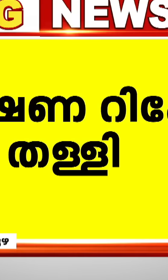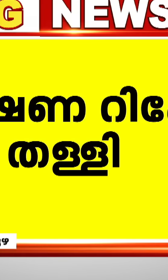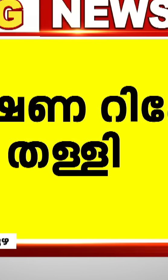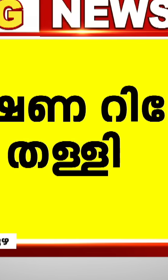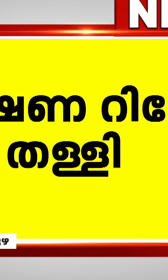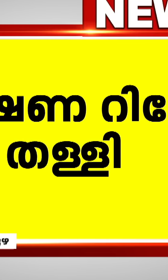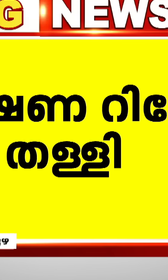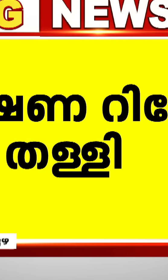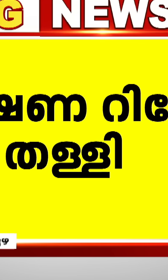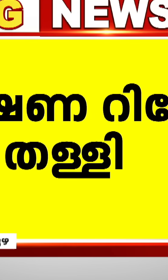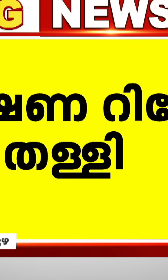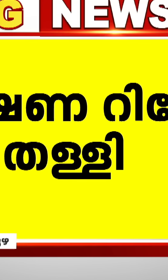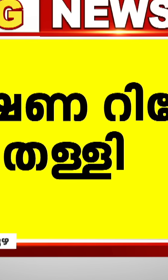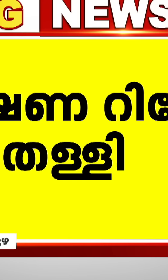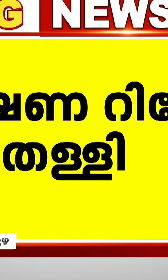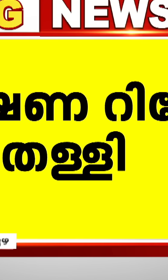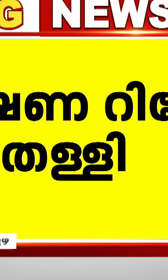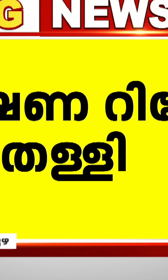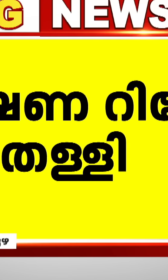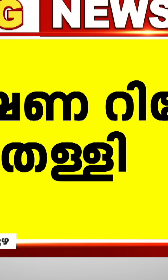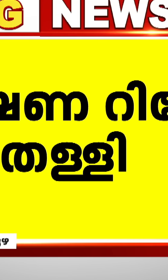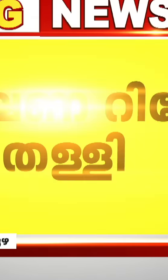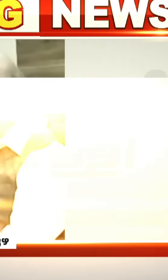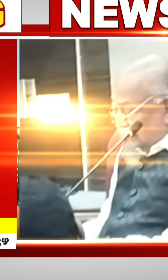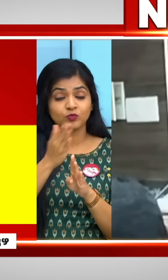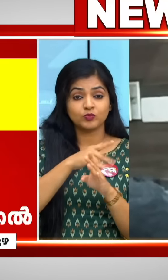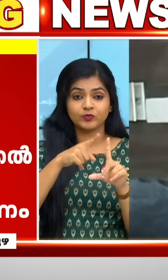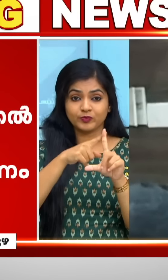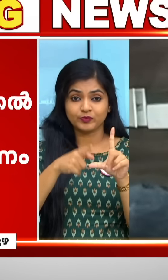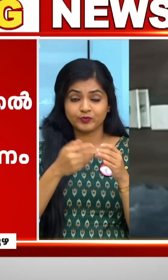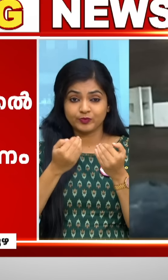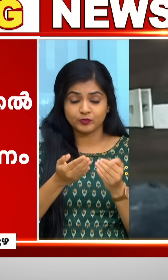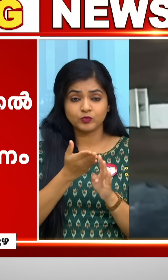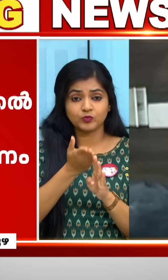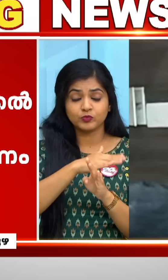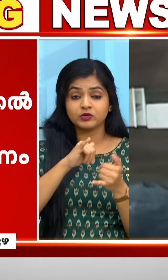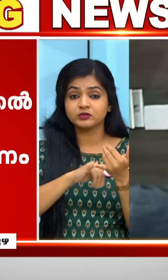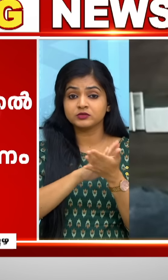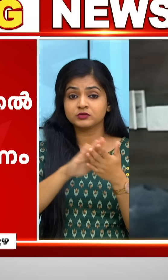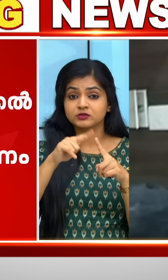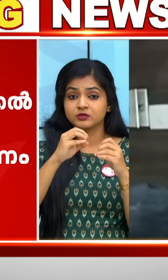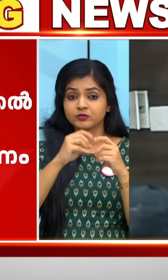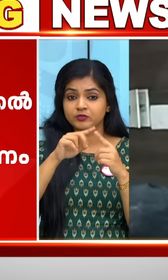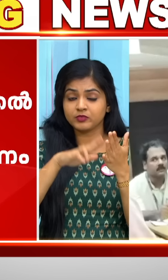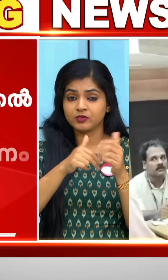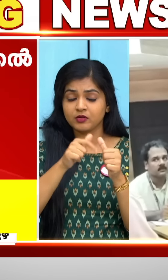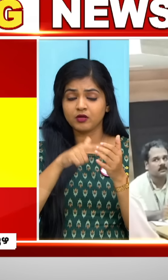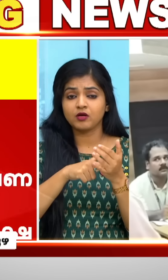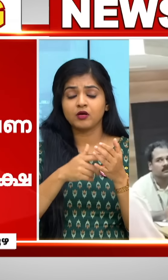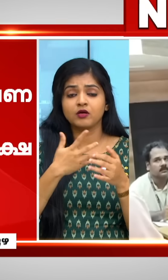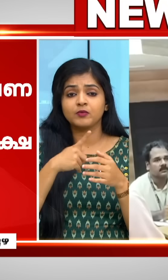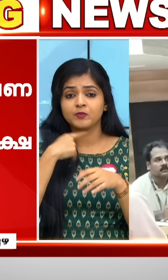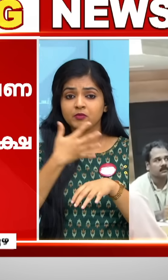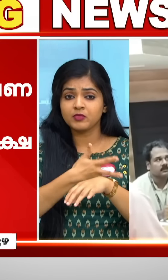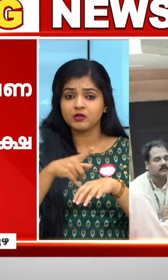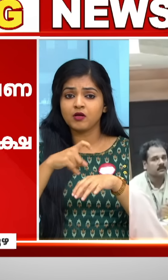ആശുപത്രി അധികൃതരുടെ വിശദീകരണം മുൻപ് തന്നെ, അതായത് പ്രസവത്തിന് മുൻപേ തന്നെ ഷിബിനയ്ക്ക് രക്തത്തിൽ അണുബാധ ഉണ്ടായിരുന്നു. പക്ഷെ എന്തുകൊണ്ട്